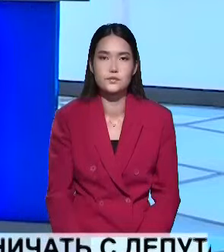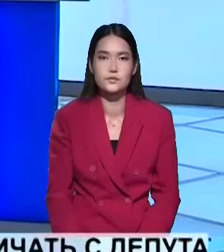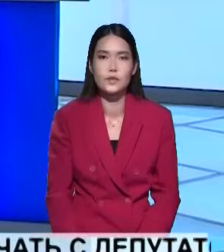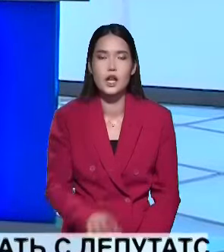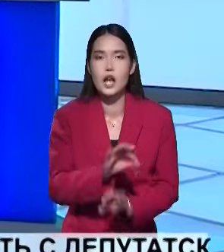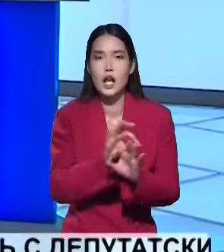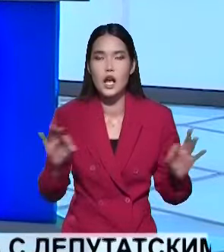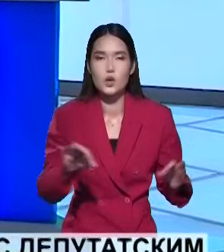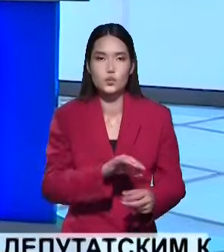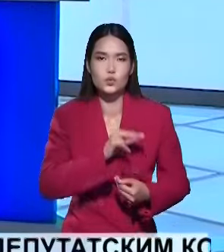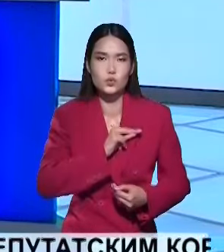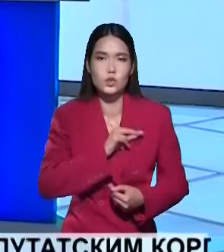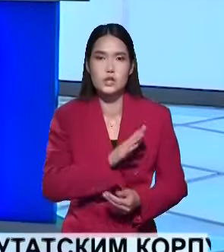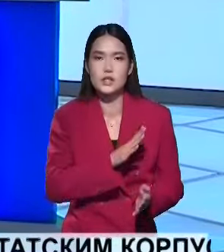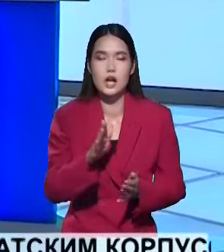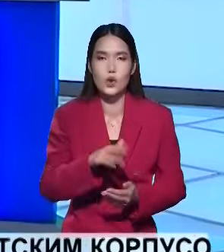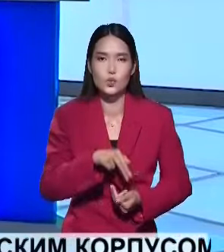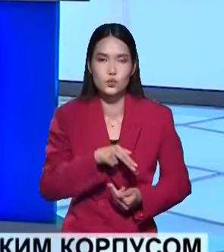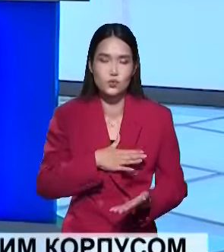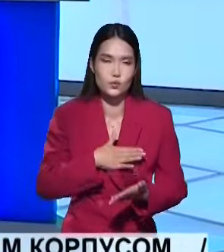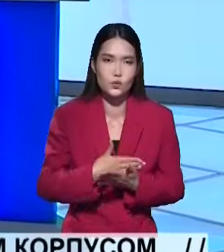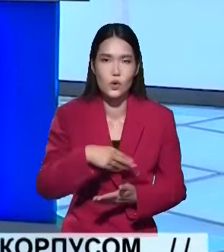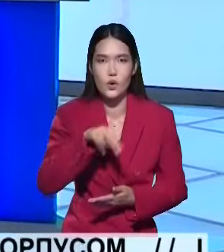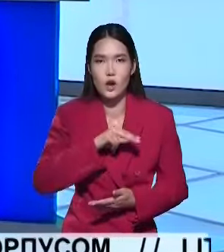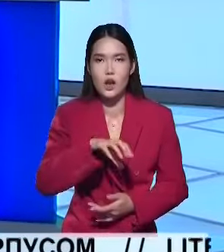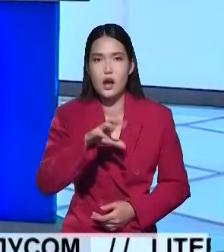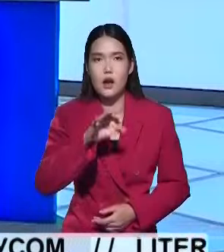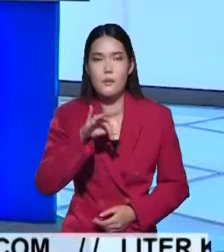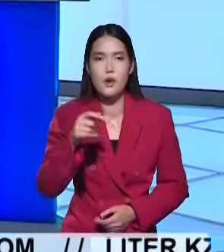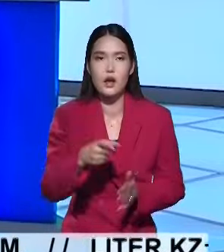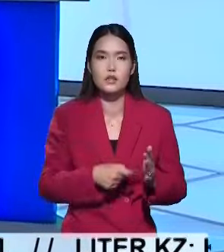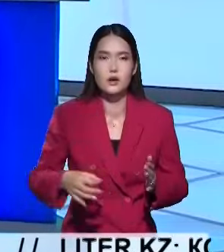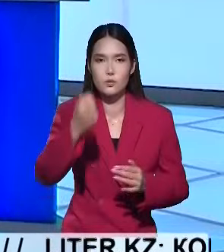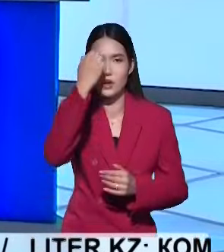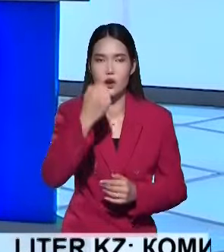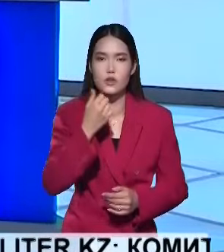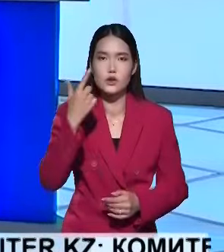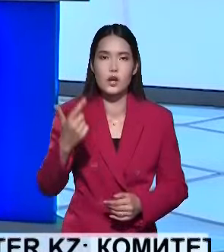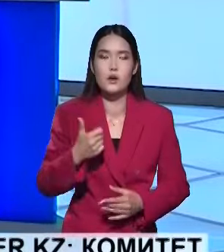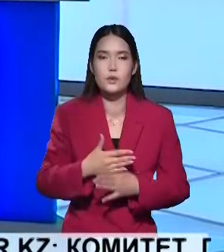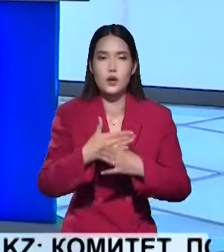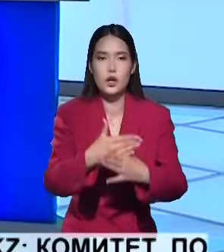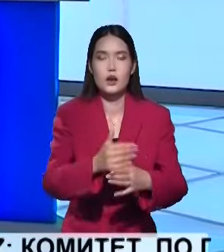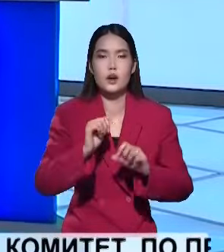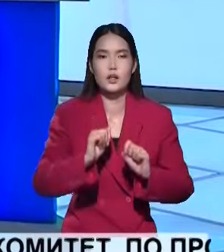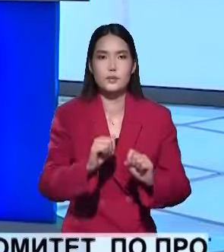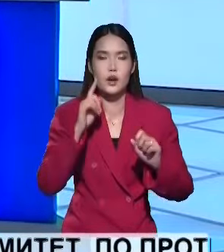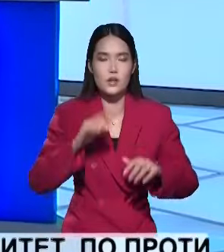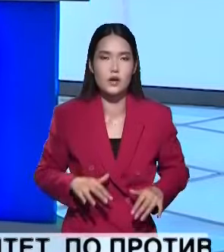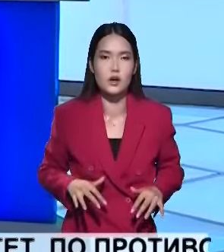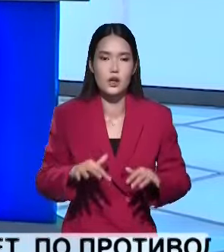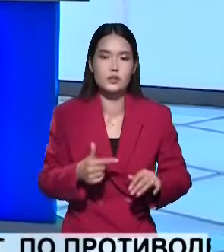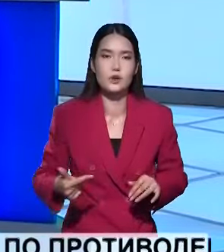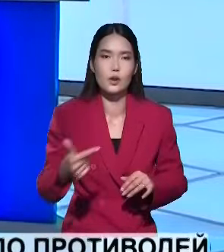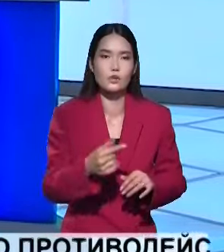За отличную службу и ратный труд активисты партии «Аманат» по Карагандинской области поблагодарили солдат за помощь в устранении последствий паводков в